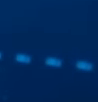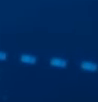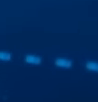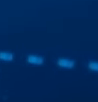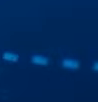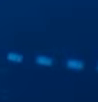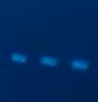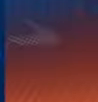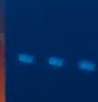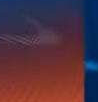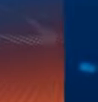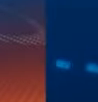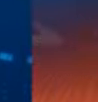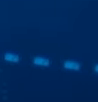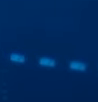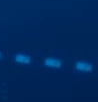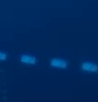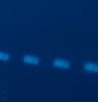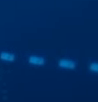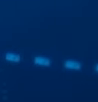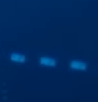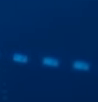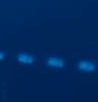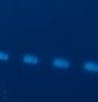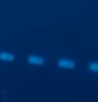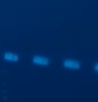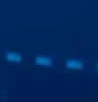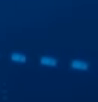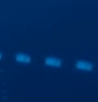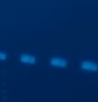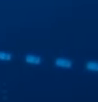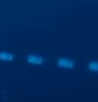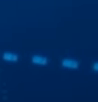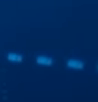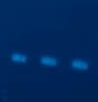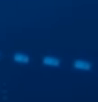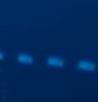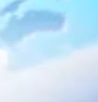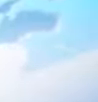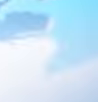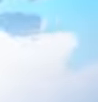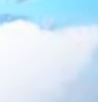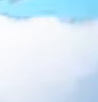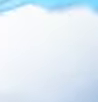54 тиын. Қытай юань 52 теңге 45 тиын.